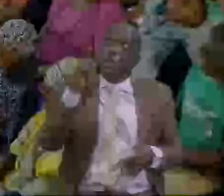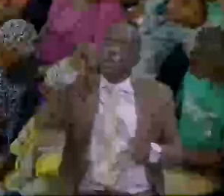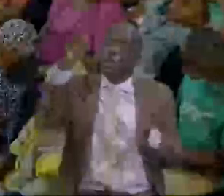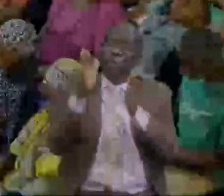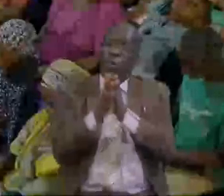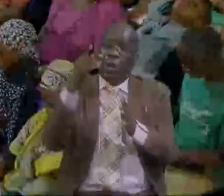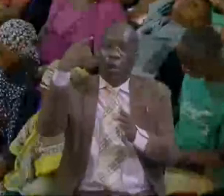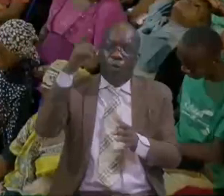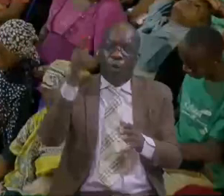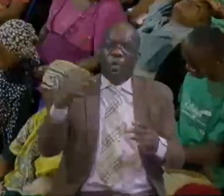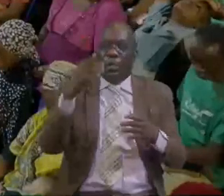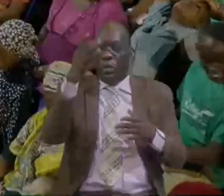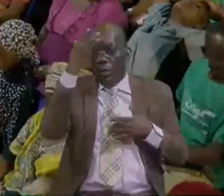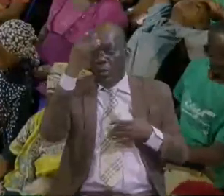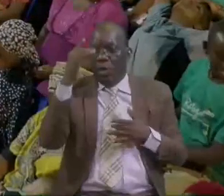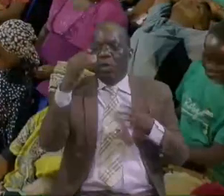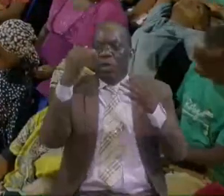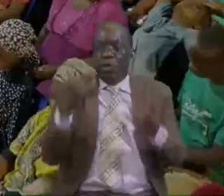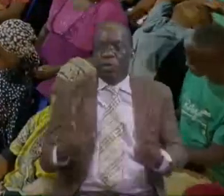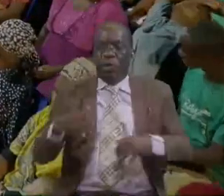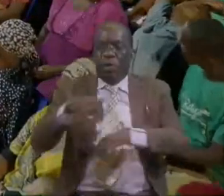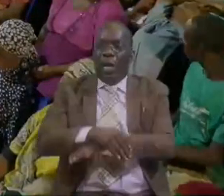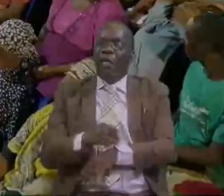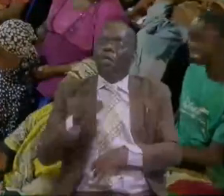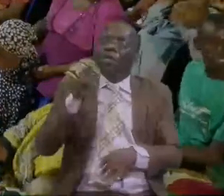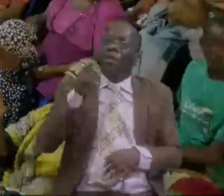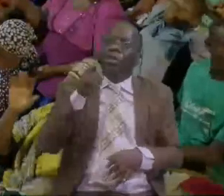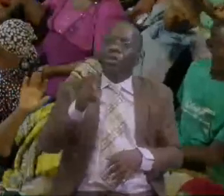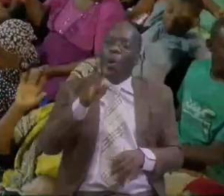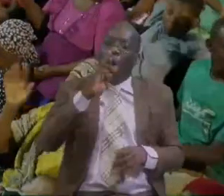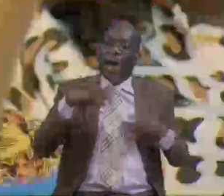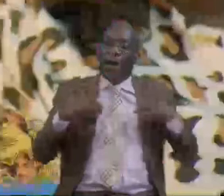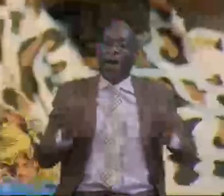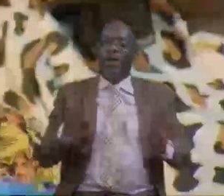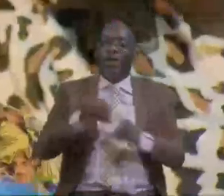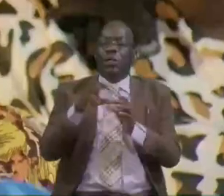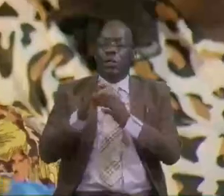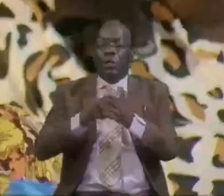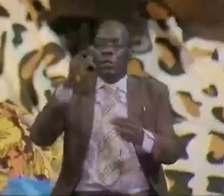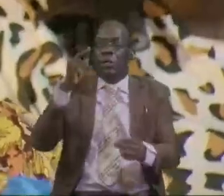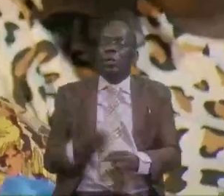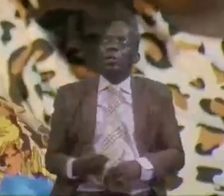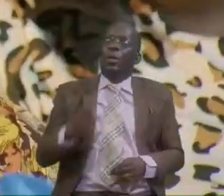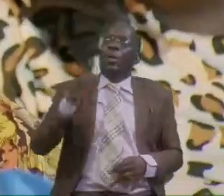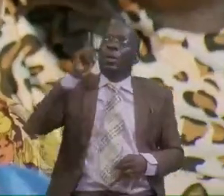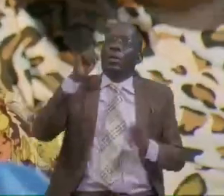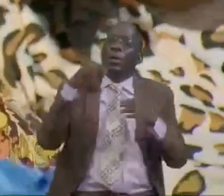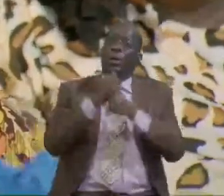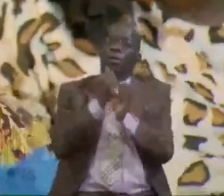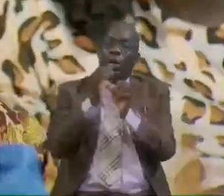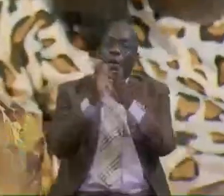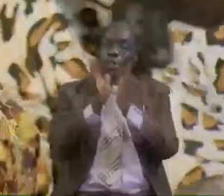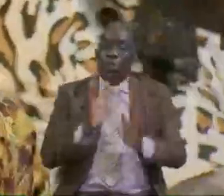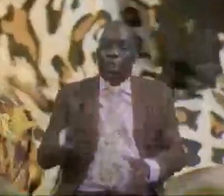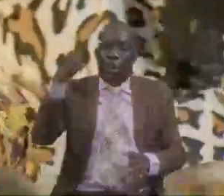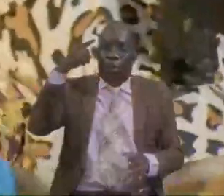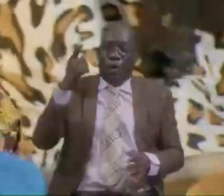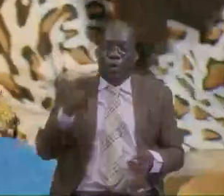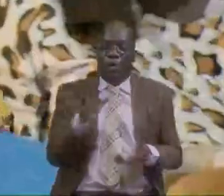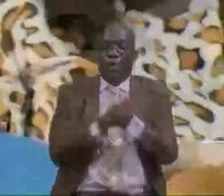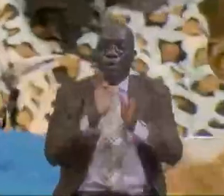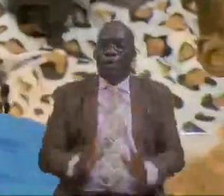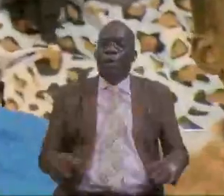malades, ce soir tu es guéri au nom de Jésus. Il intercède